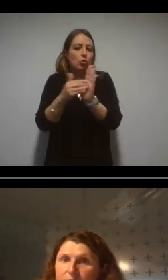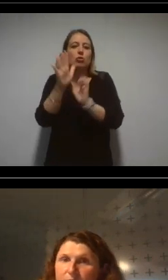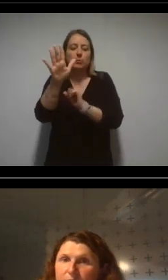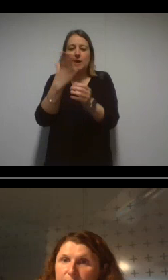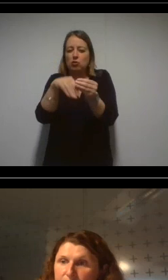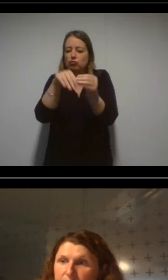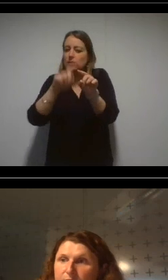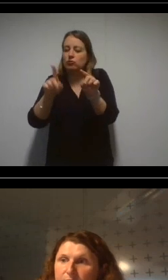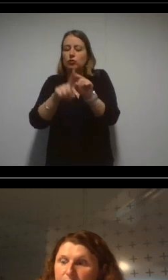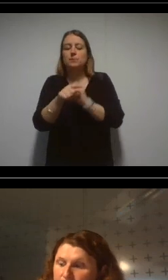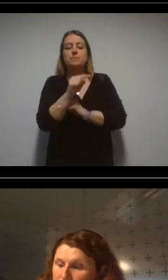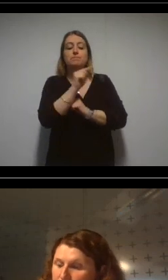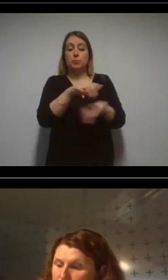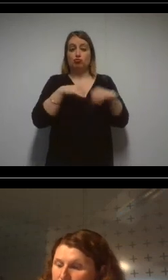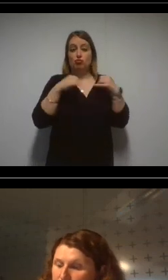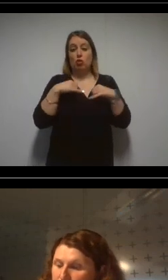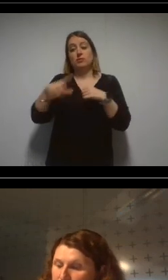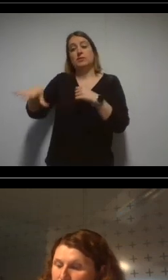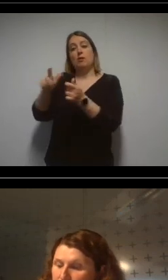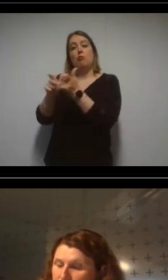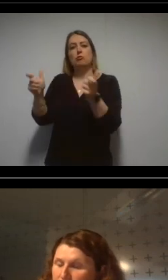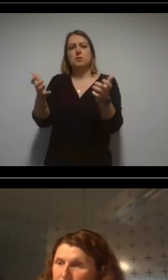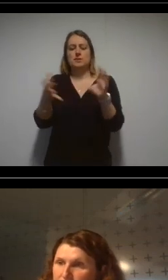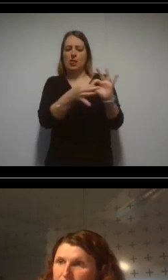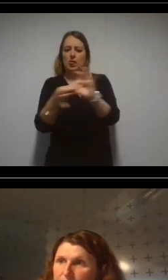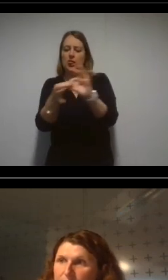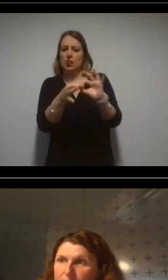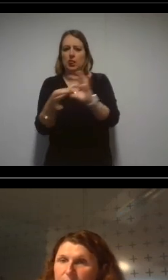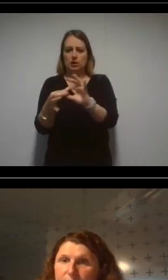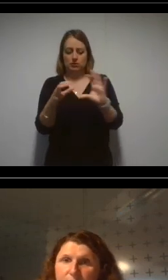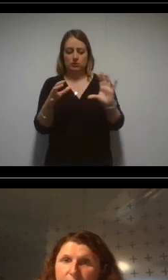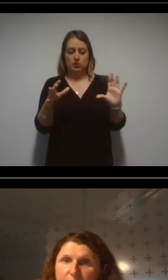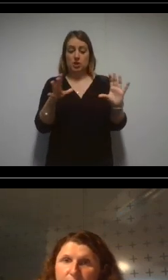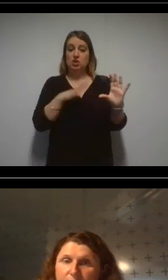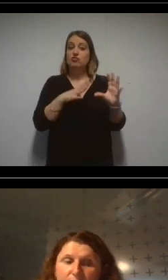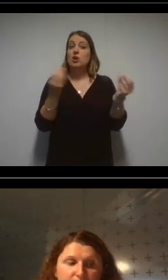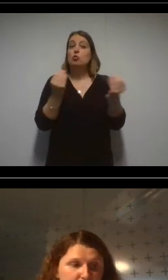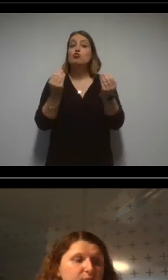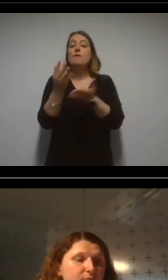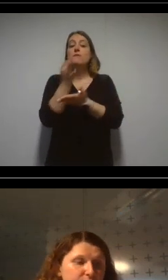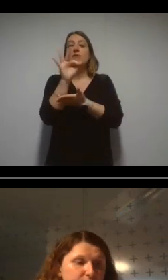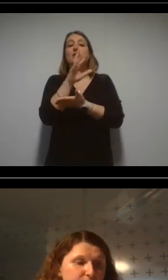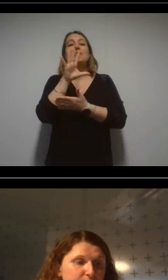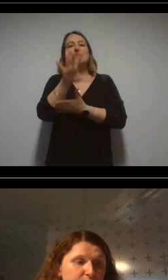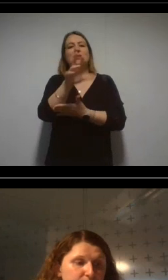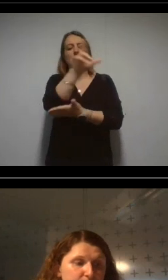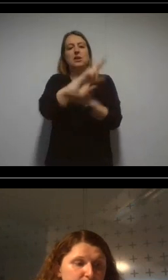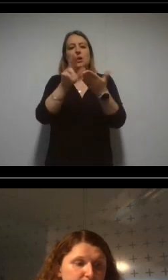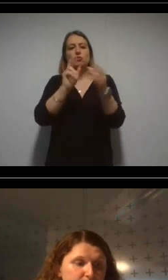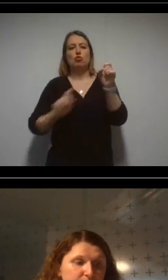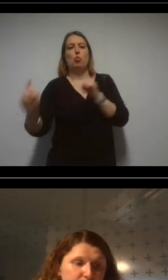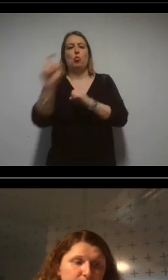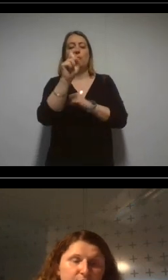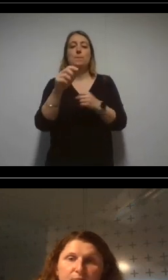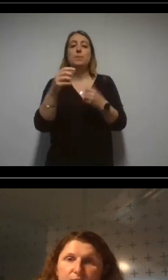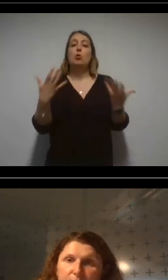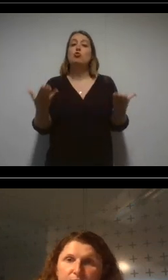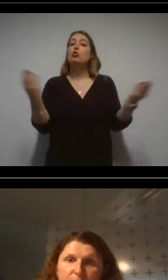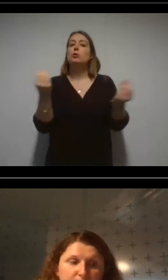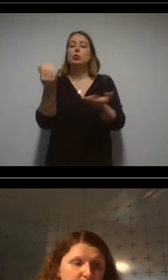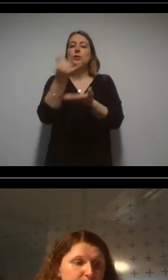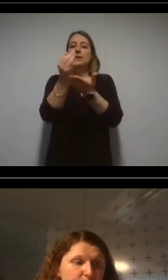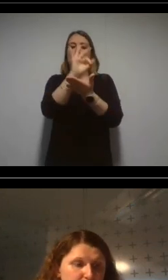ces entreprises dont on fait le lien, on le fait sur 5 régions en France. Donc aujourd'hui, Arpège, on est en Île-de-France, dans